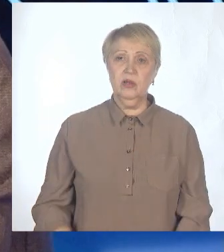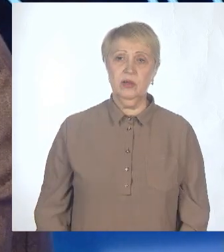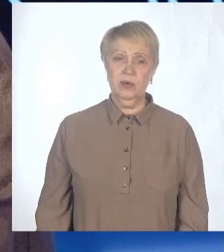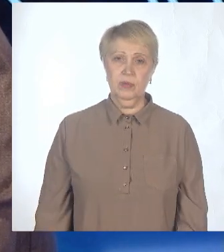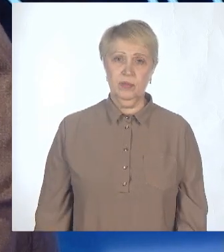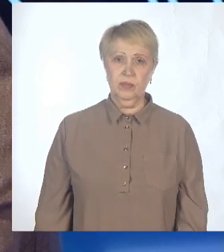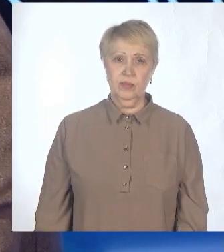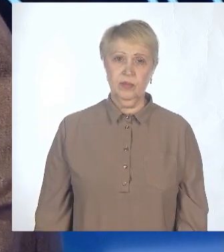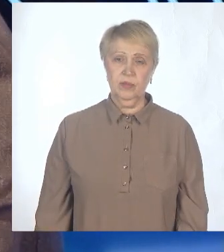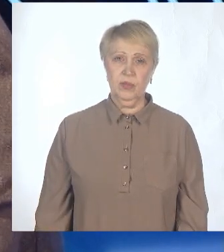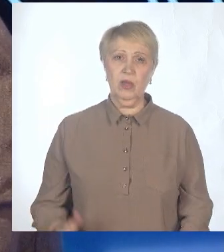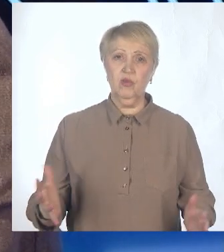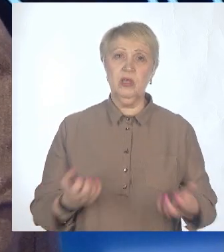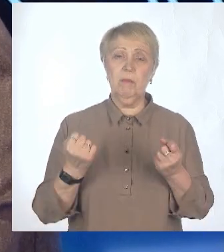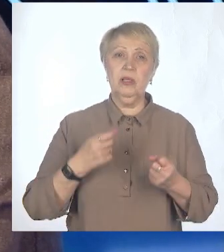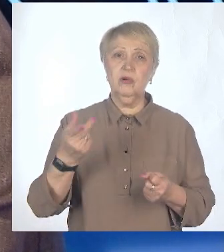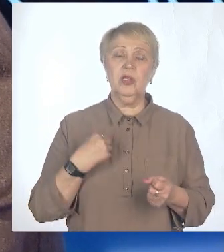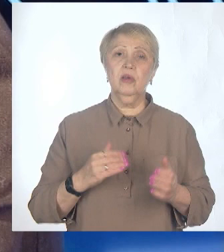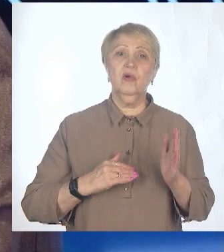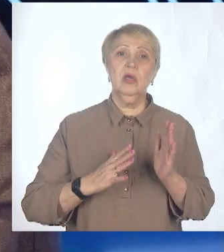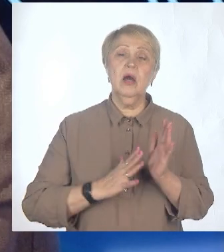невероятной поддержке. Растет ли